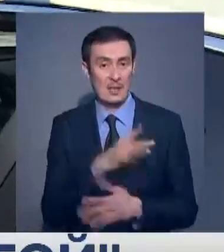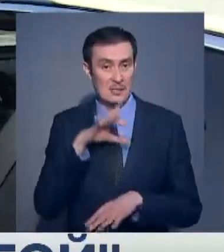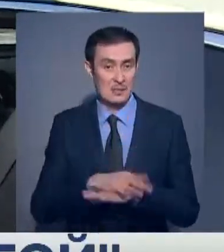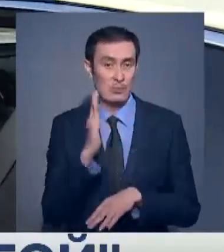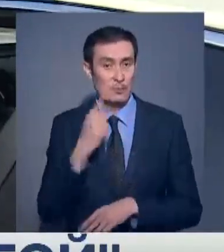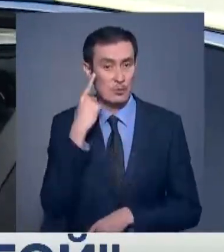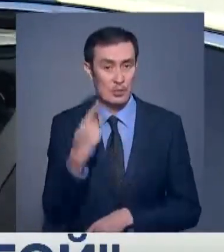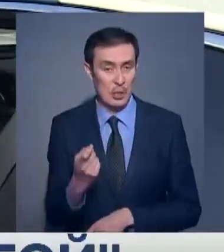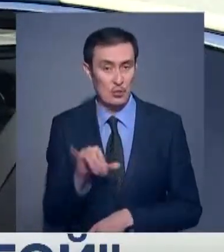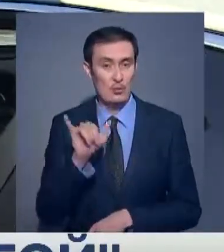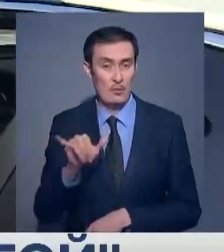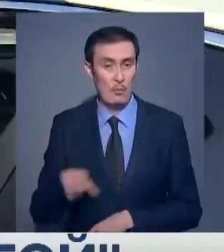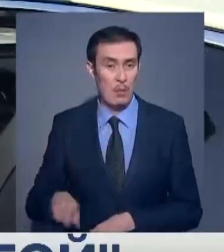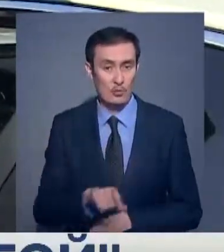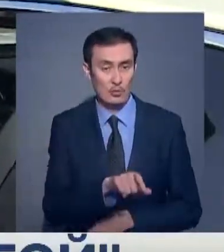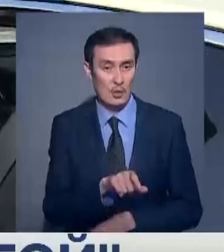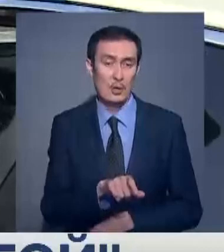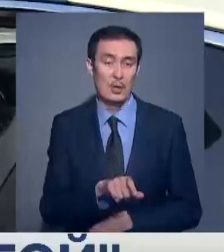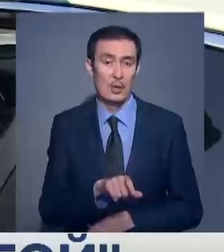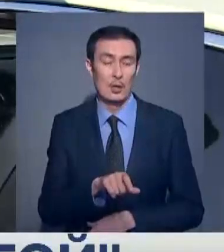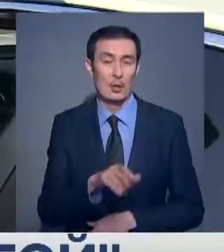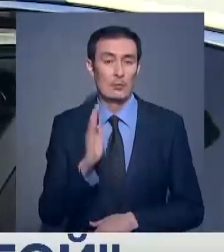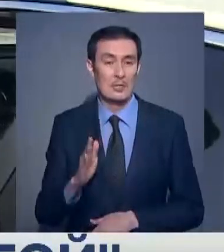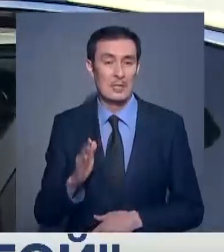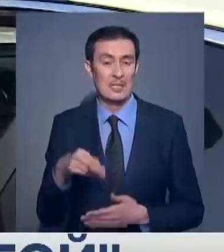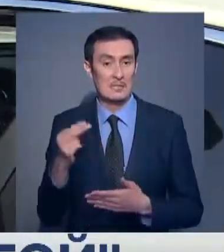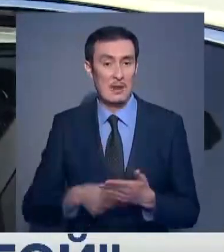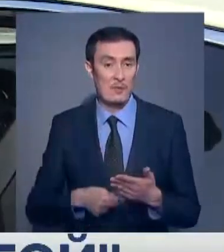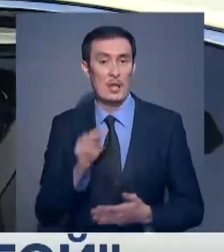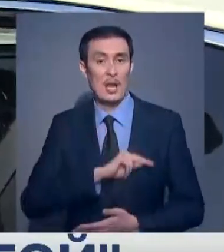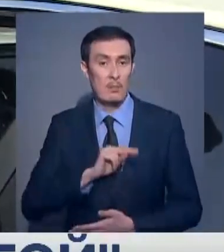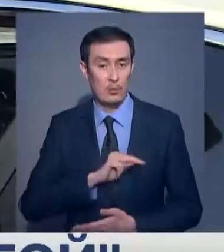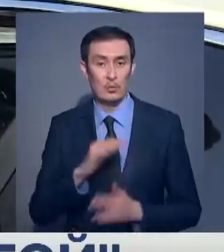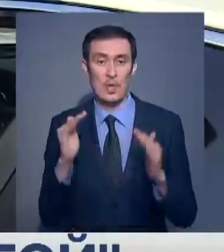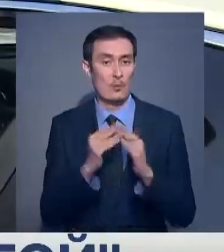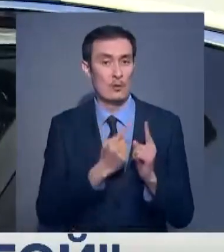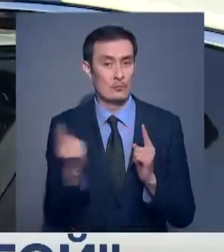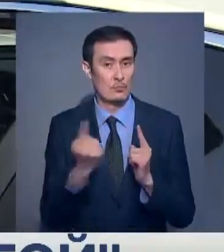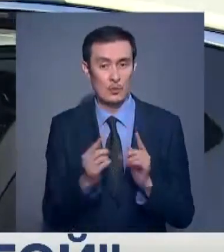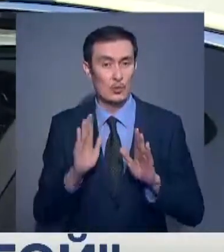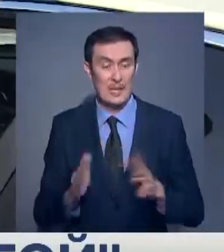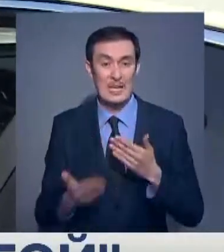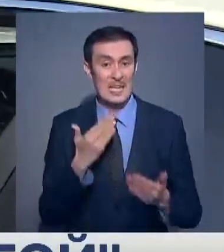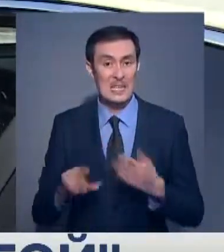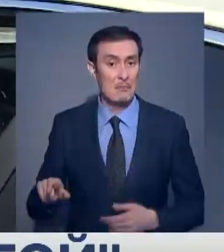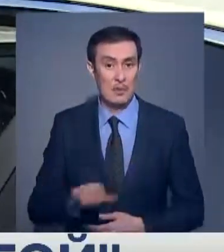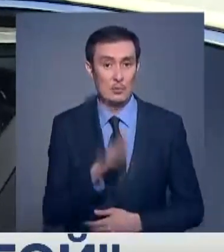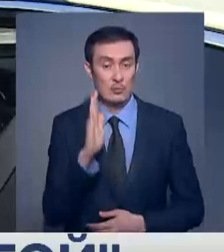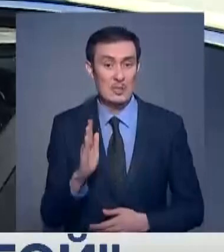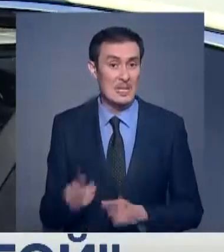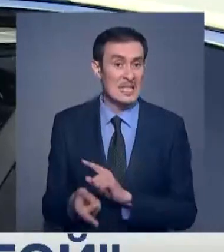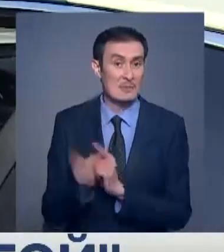будет маршрут по указанной справке, работу и домой. Если маршрут изменится, тогда